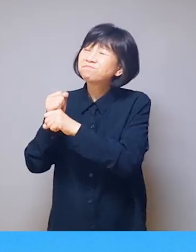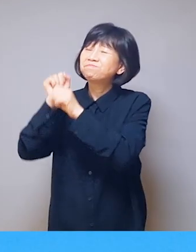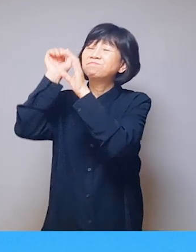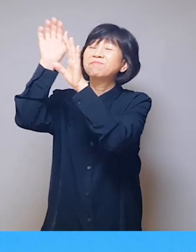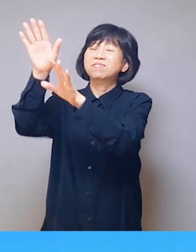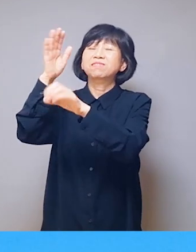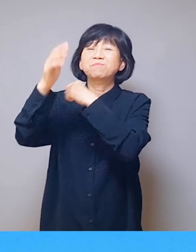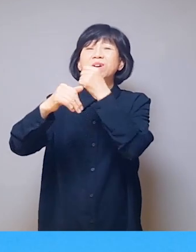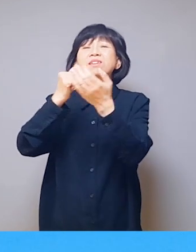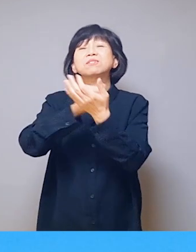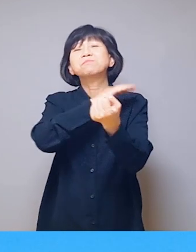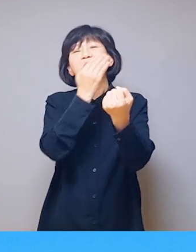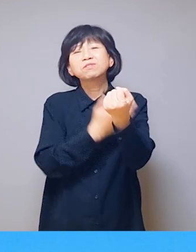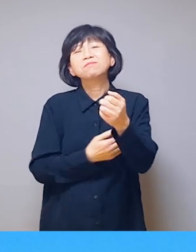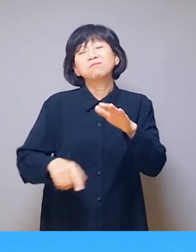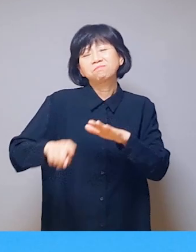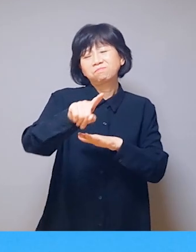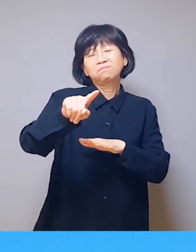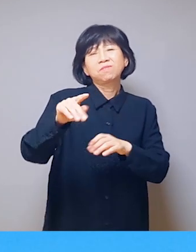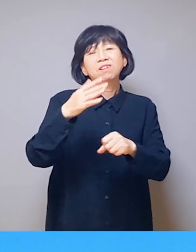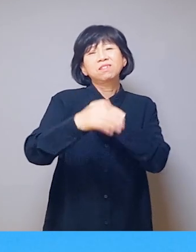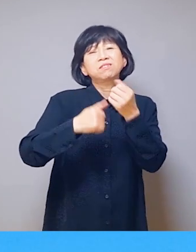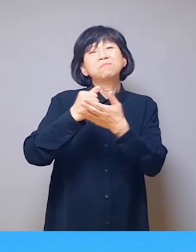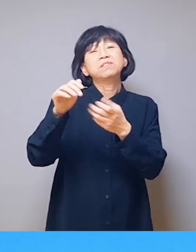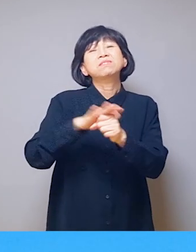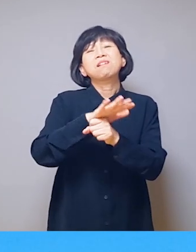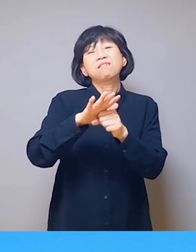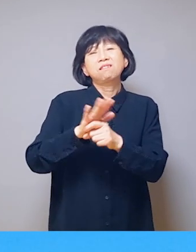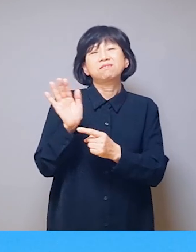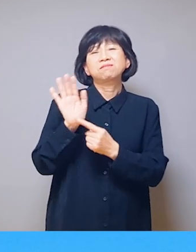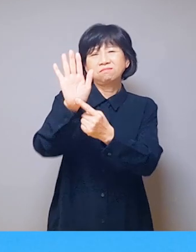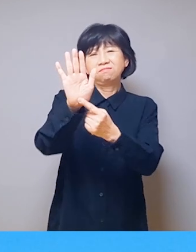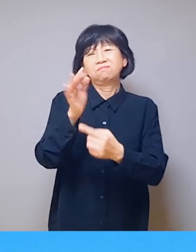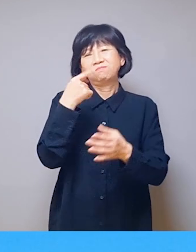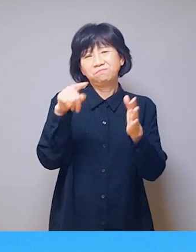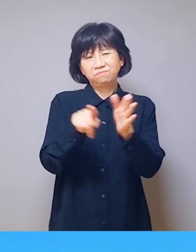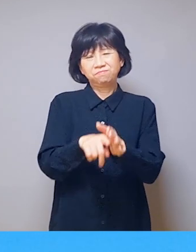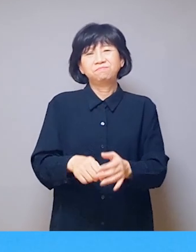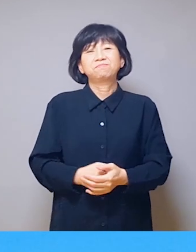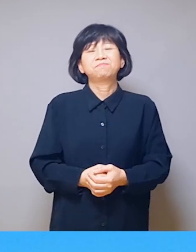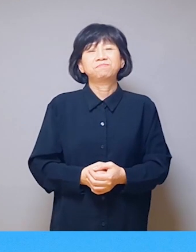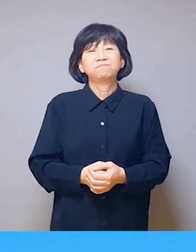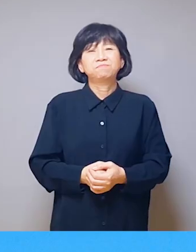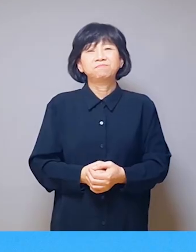능력이, 하나님의 그 사랑이 드러나게 되는 줄 믿습니다.